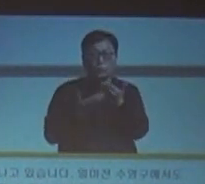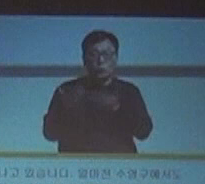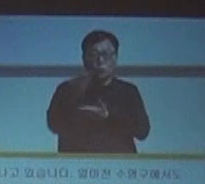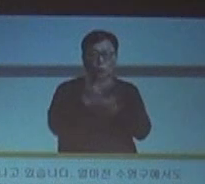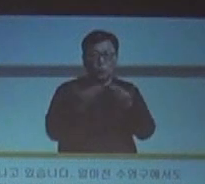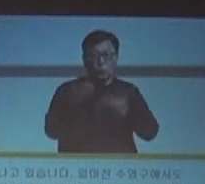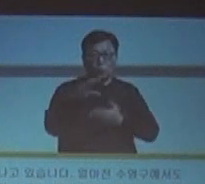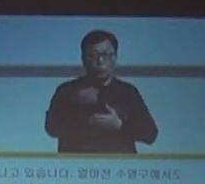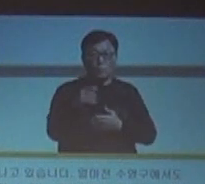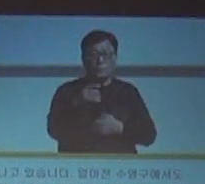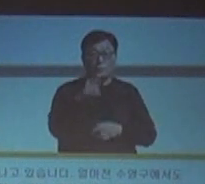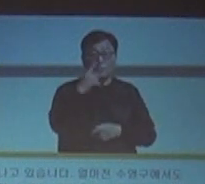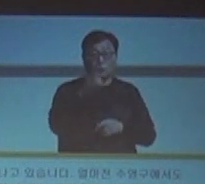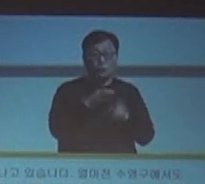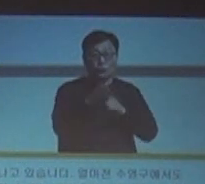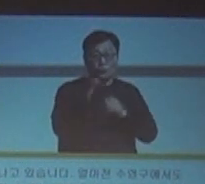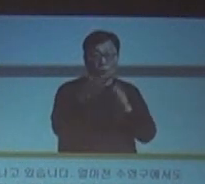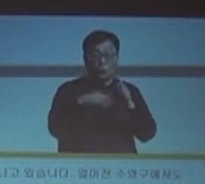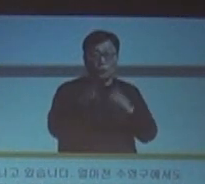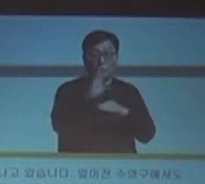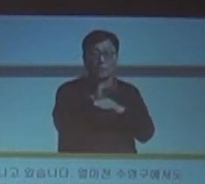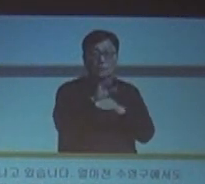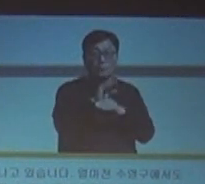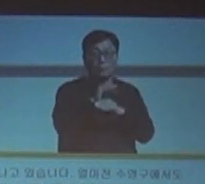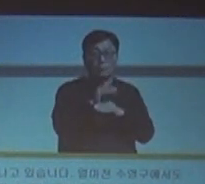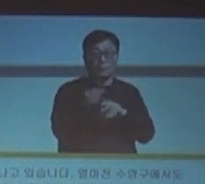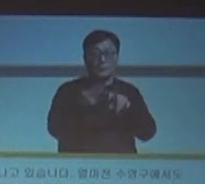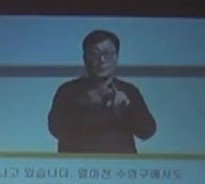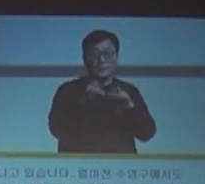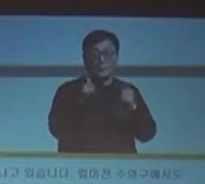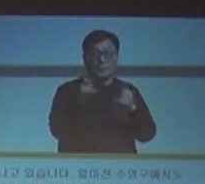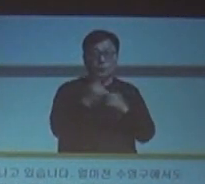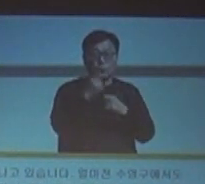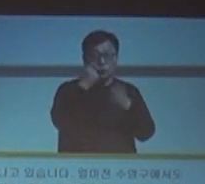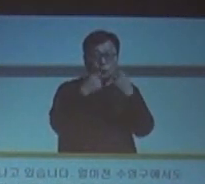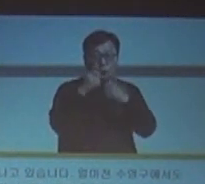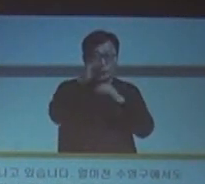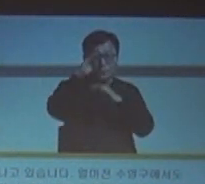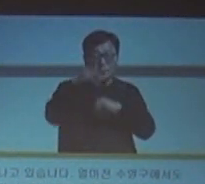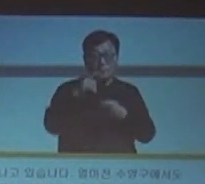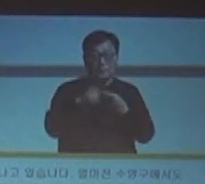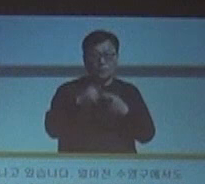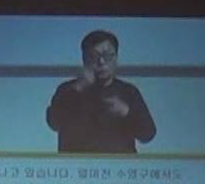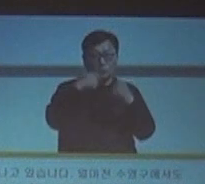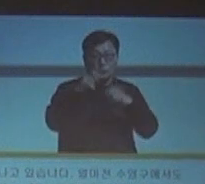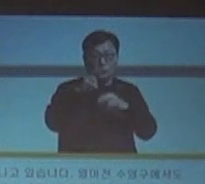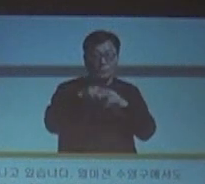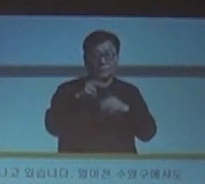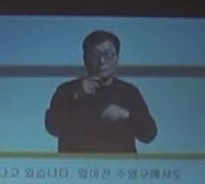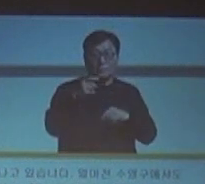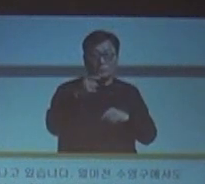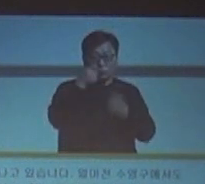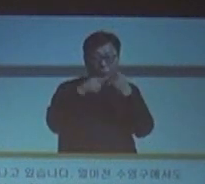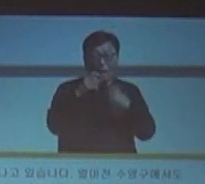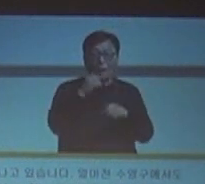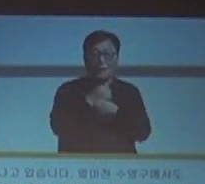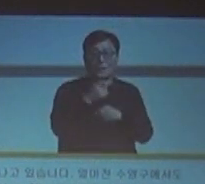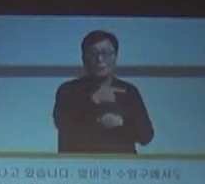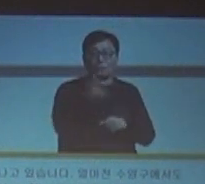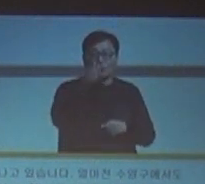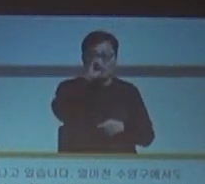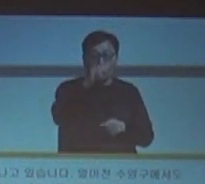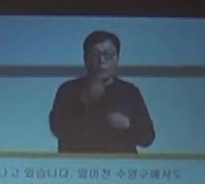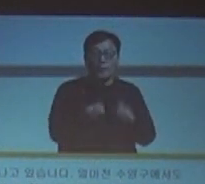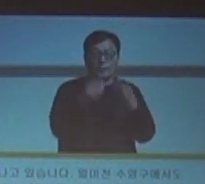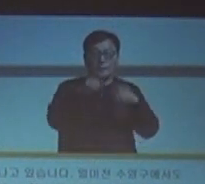신수다 공개방송, 장애우들의 눈물겨운 사연, 눈물샘 자극하네요. 너무나 좋은 행사에 참여하게